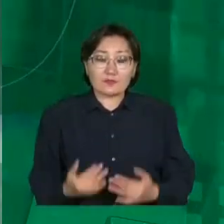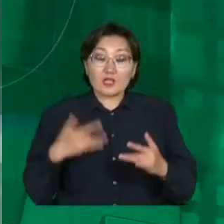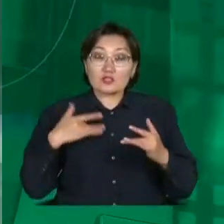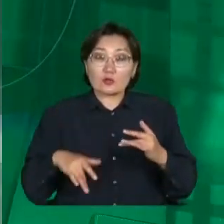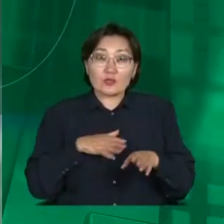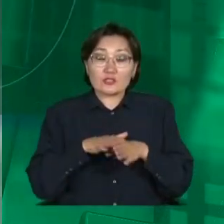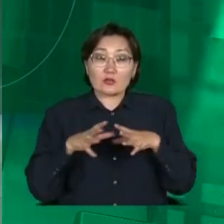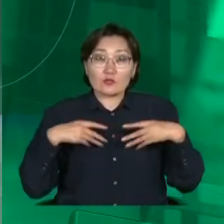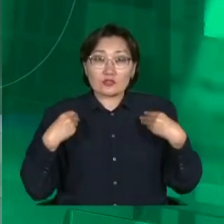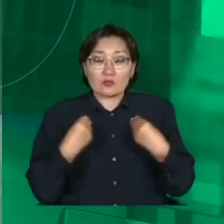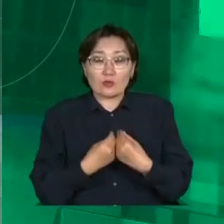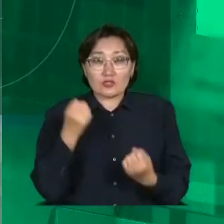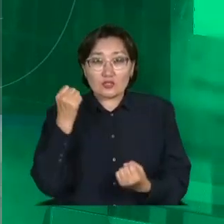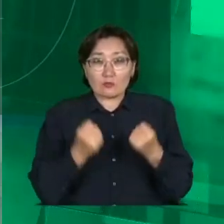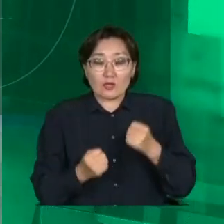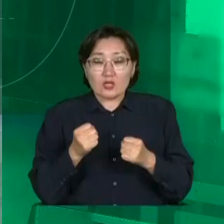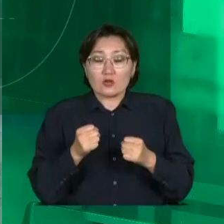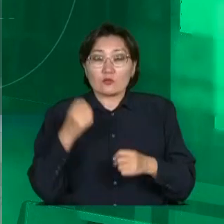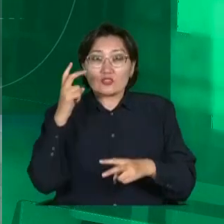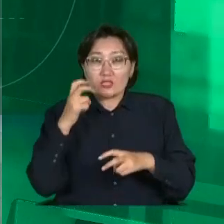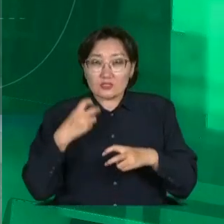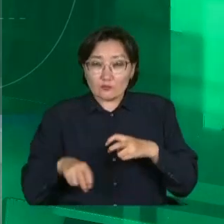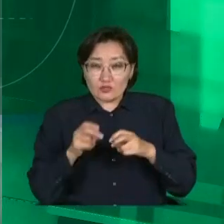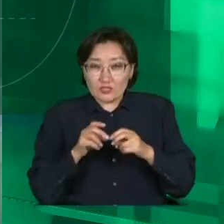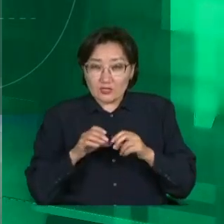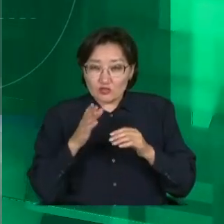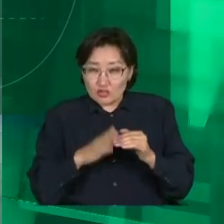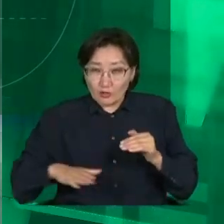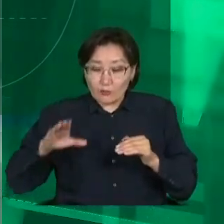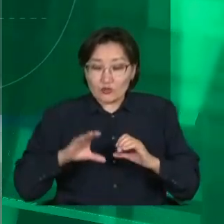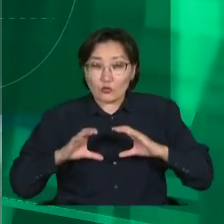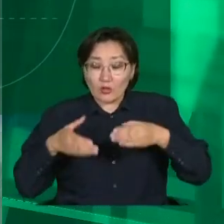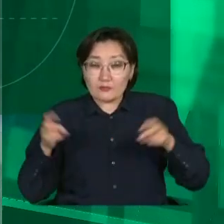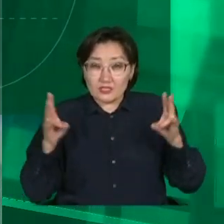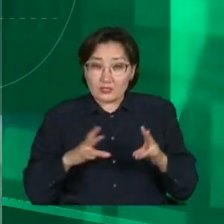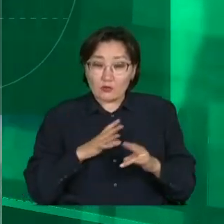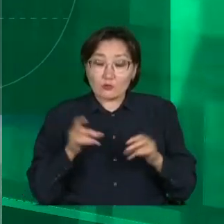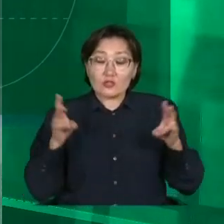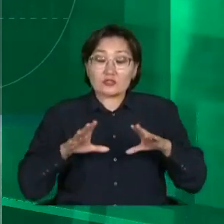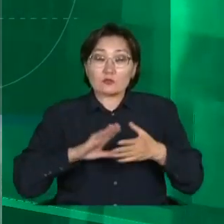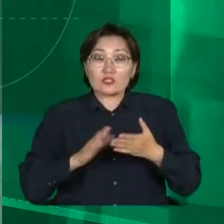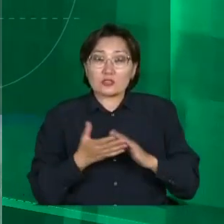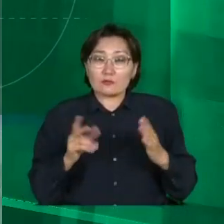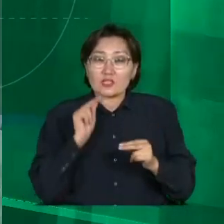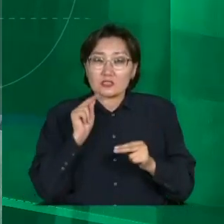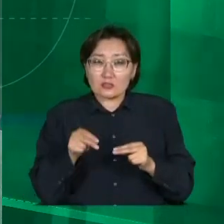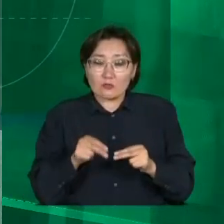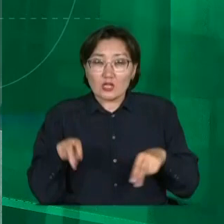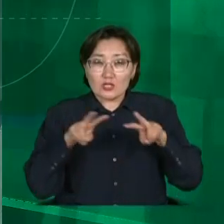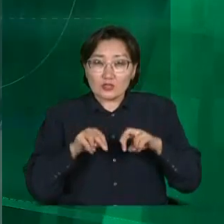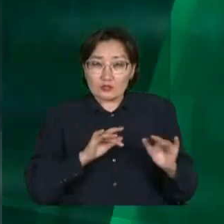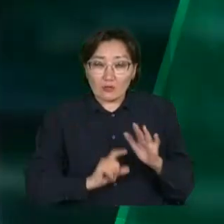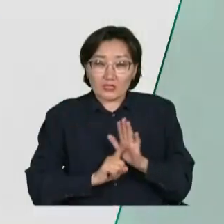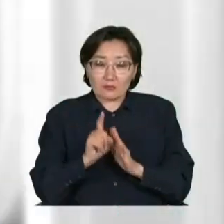Таразда бүтін бір отбасы көлікпен ашық жатқан жылу магистралінің шұңқырына құлап зардап шекті. Оқыс жағдайға кім кінәлі? Тексеріс